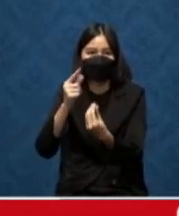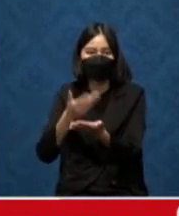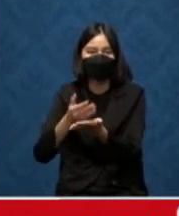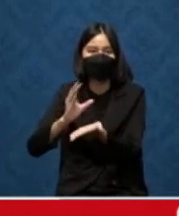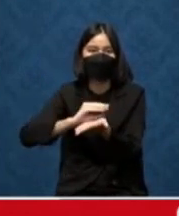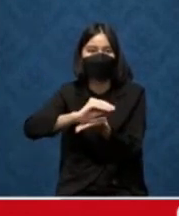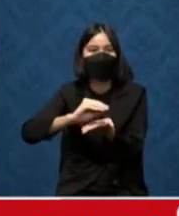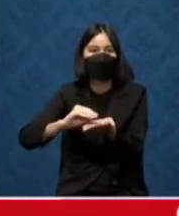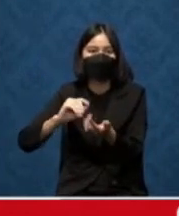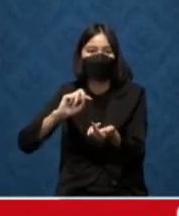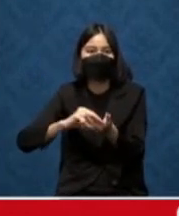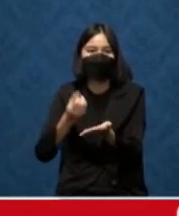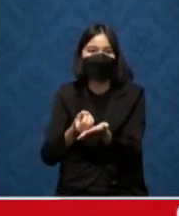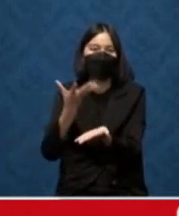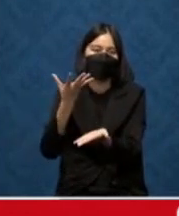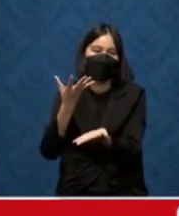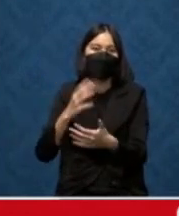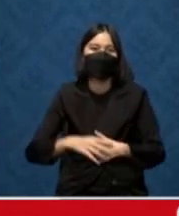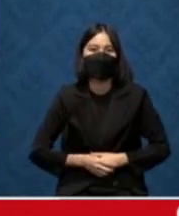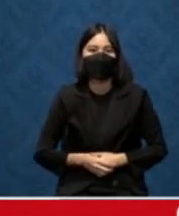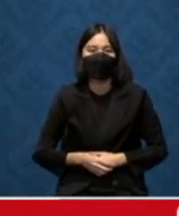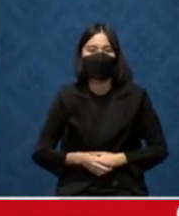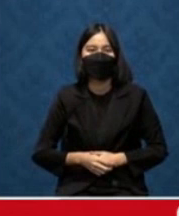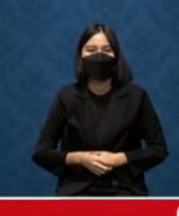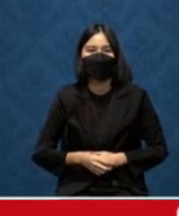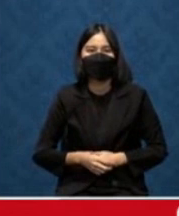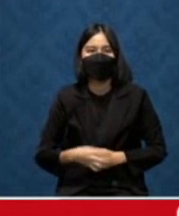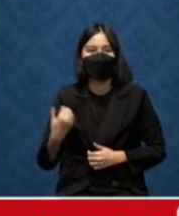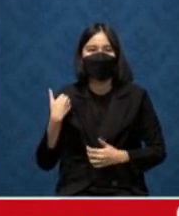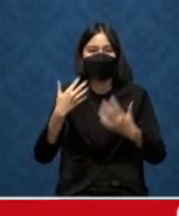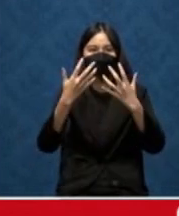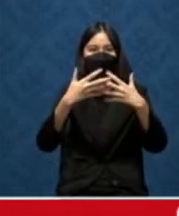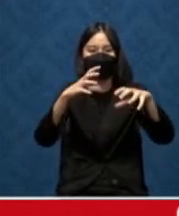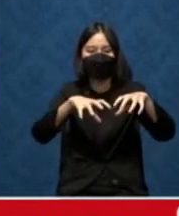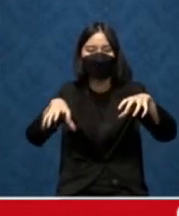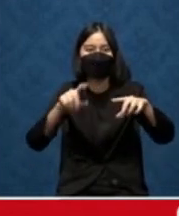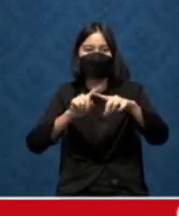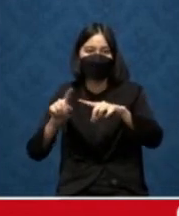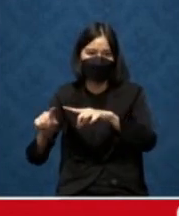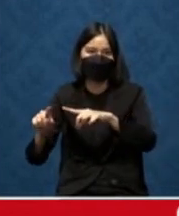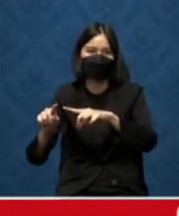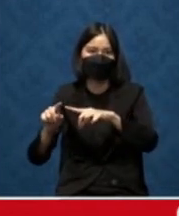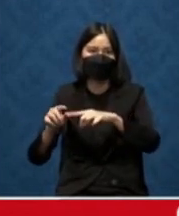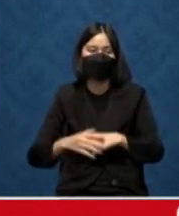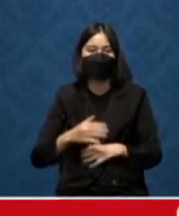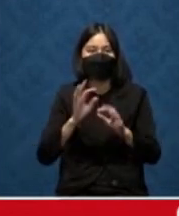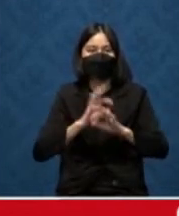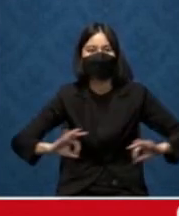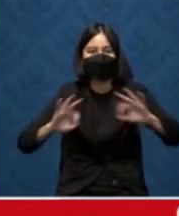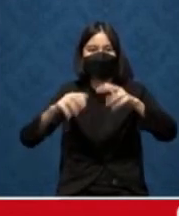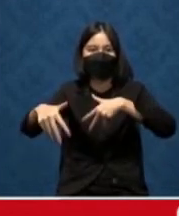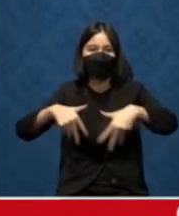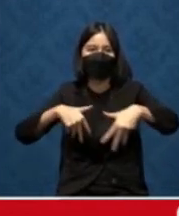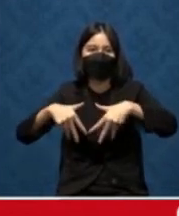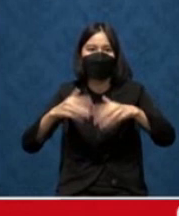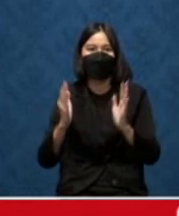ทุนมันเป็นการลงทุนที่สูงลงทุที่สูงจะต้องมีลงเรือนอะไรต่างเพราฉะนั้พี่น้ประชา